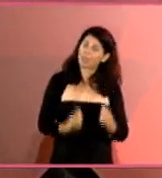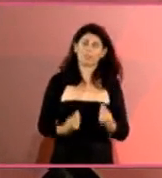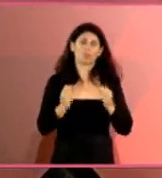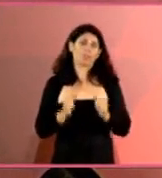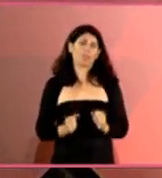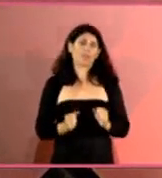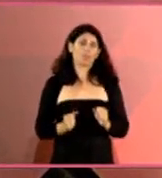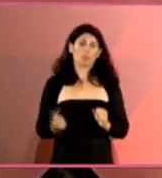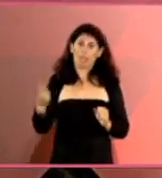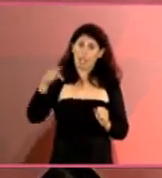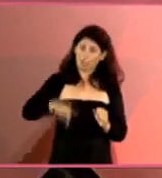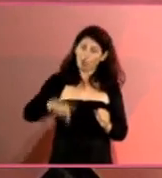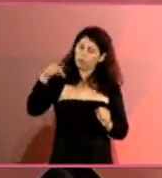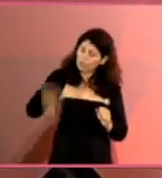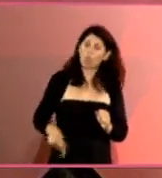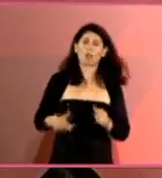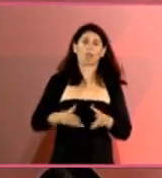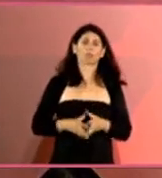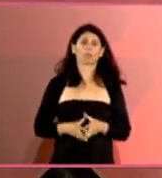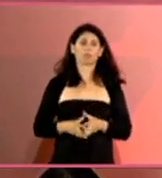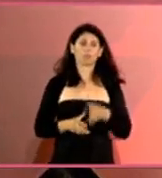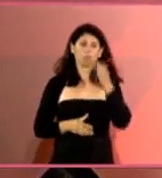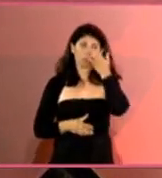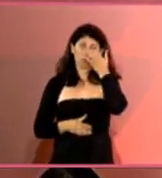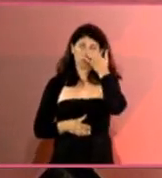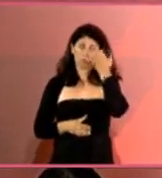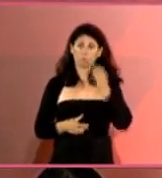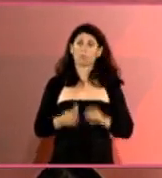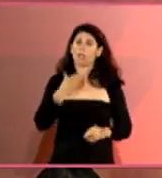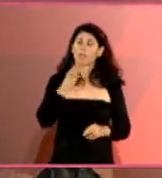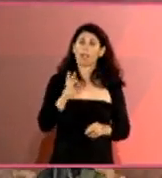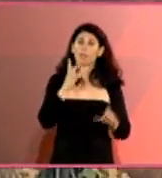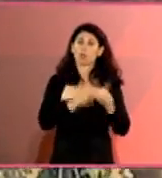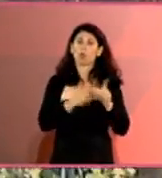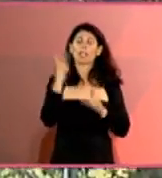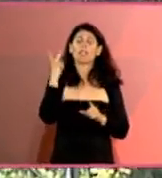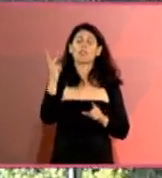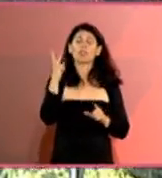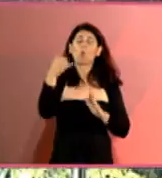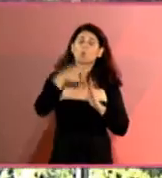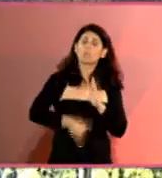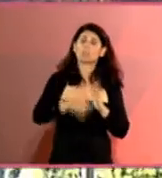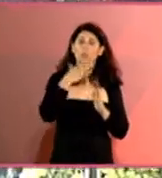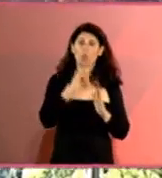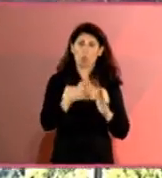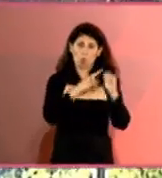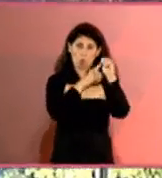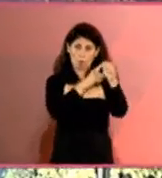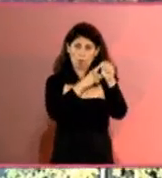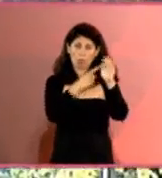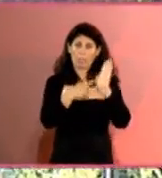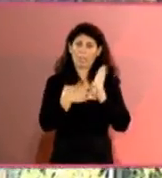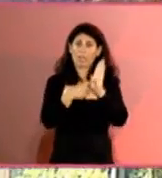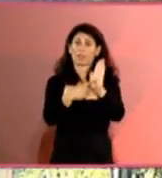θέση μας εδώ και τώρα. Άρα το ΚΚΕ έχει δύο ουσιαστικούς λόγους. Ο ένας να